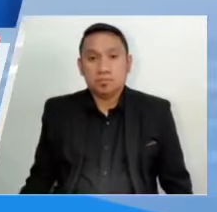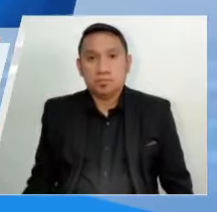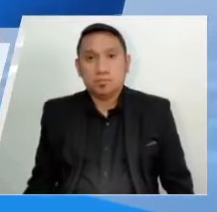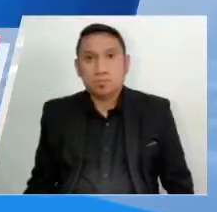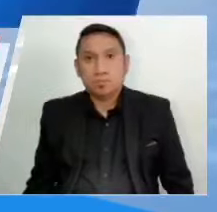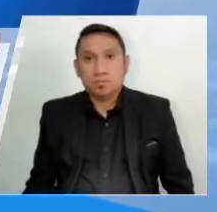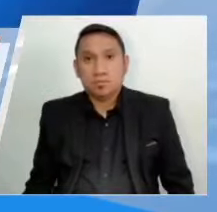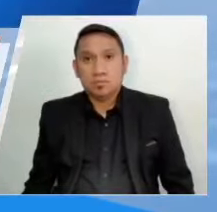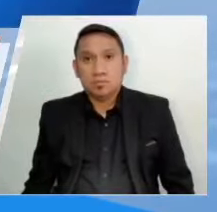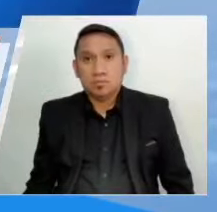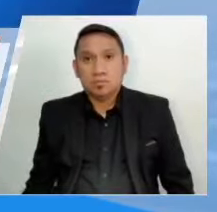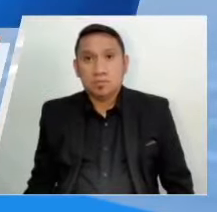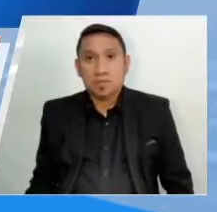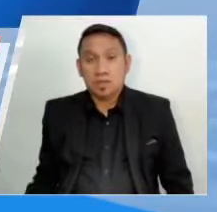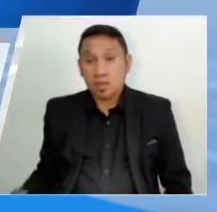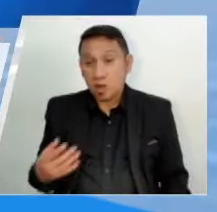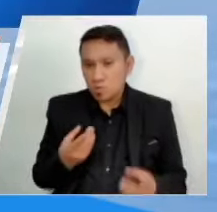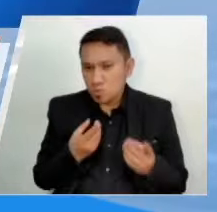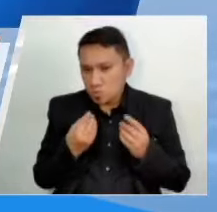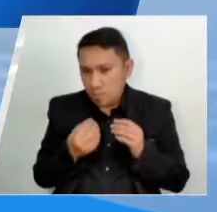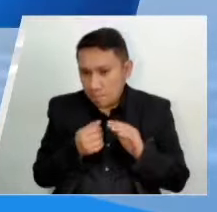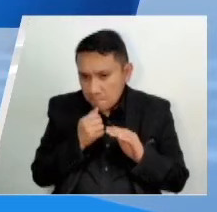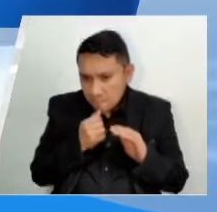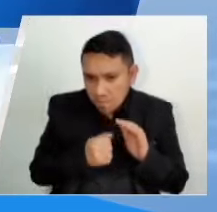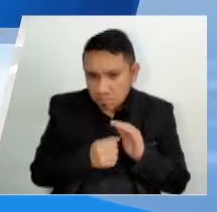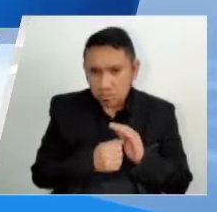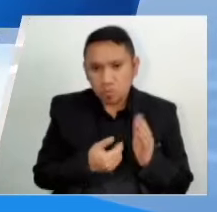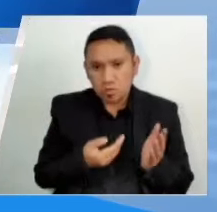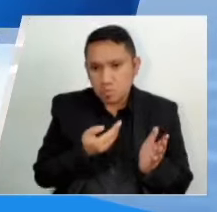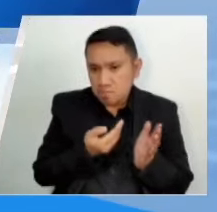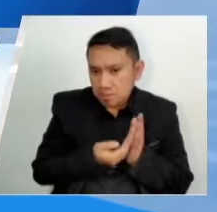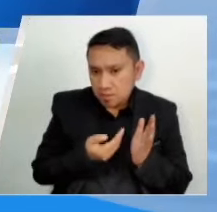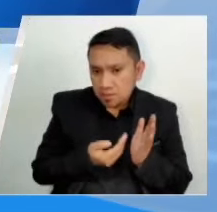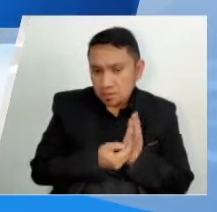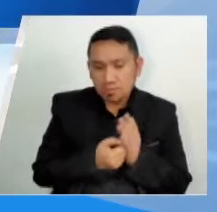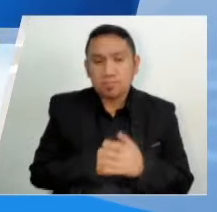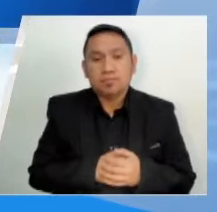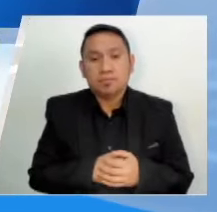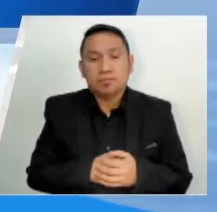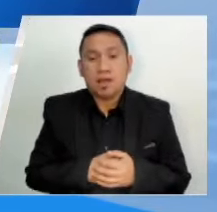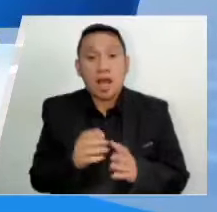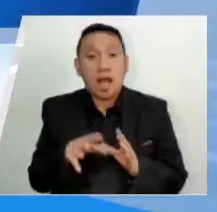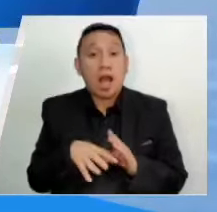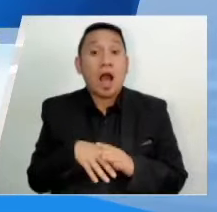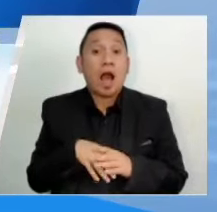yung mga ebidensya, pieces of evidence, physical evidence, outside